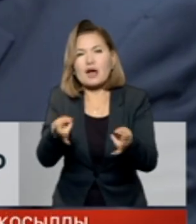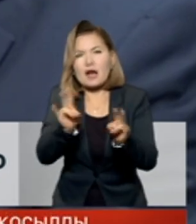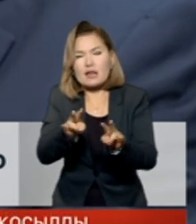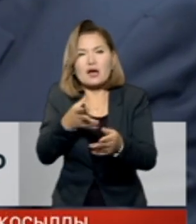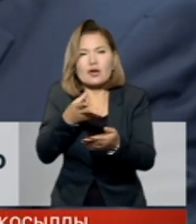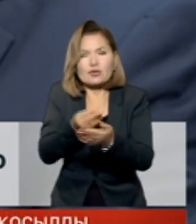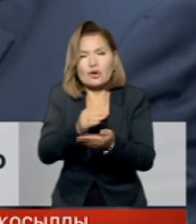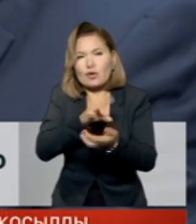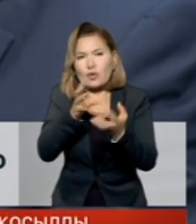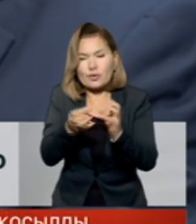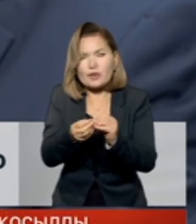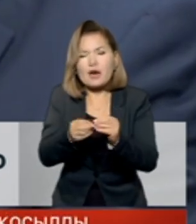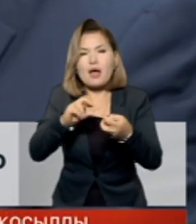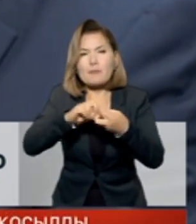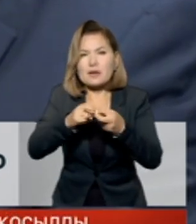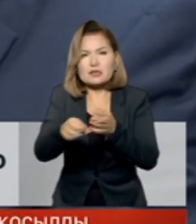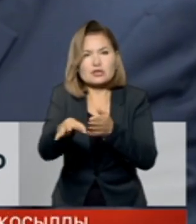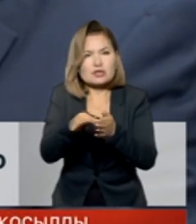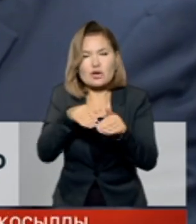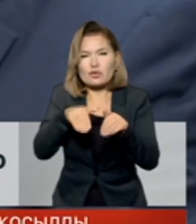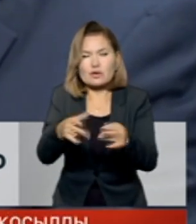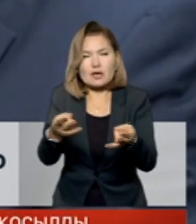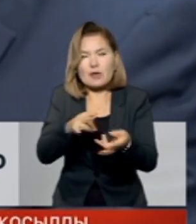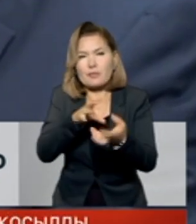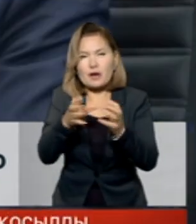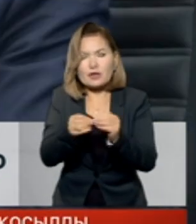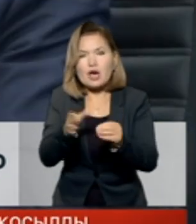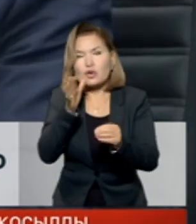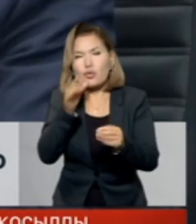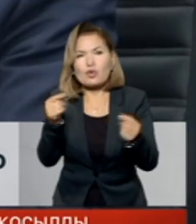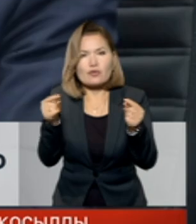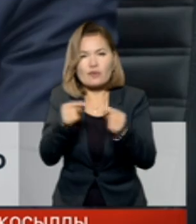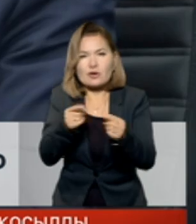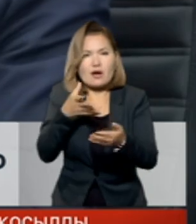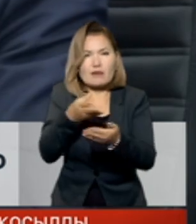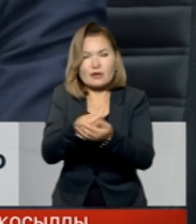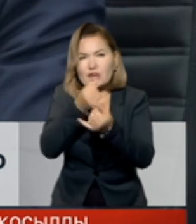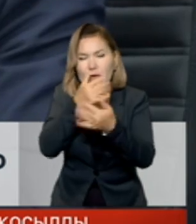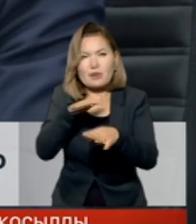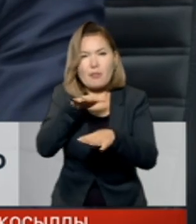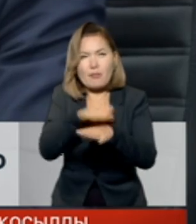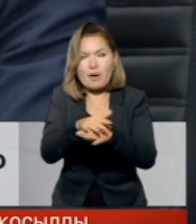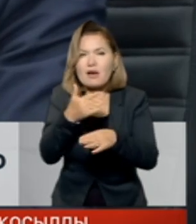жабамыз. Бұл мәселені шұғыл шешу қажет. Өйткені уақыт қысып барады, есеп